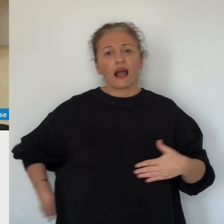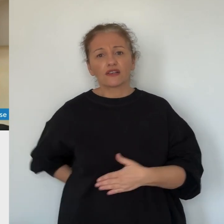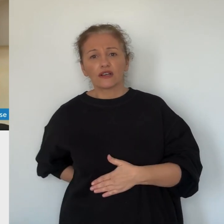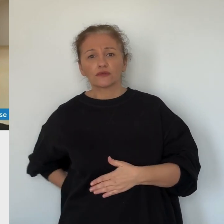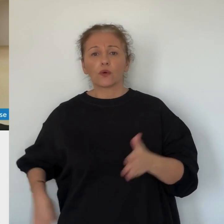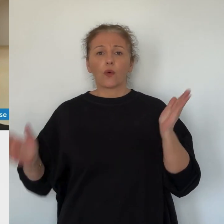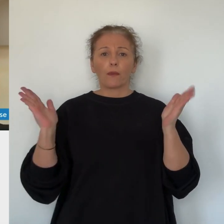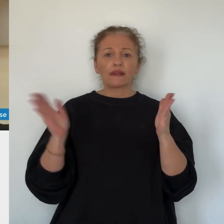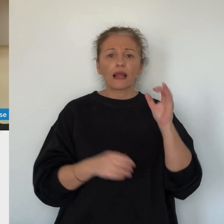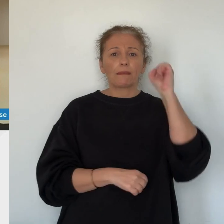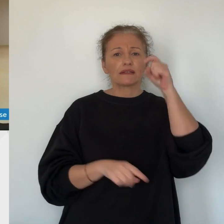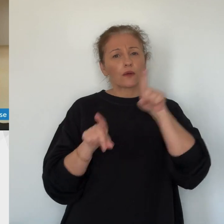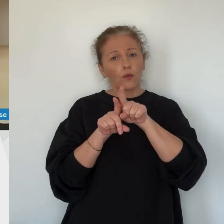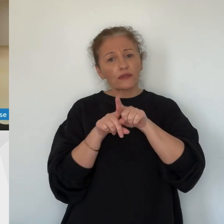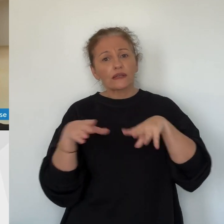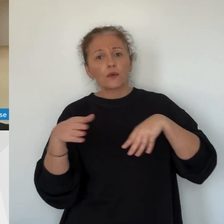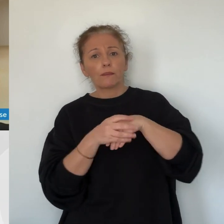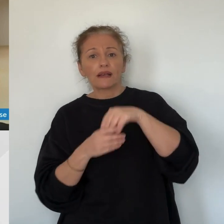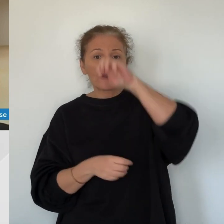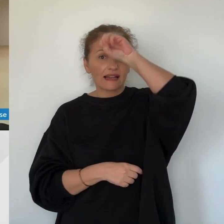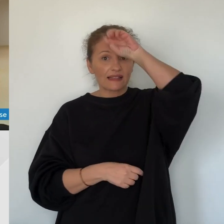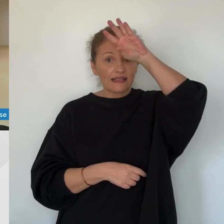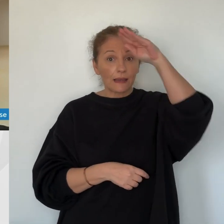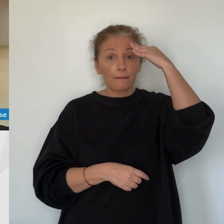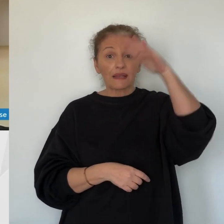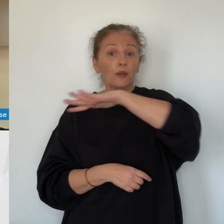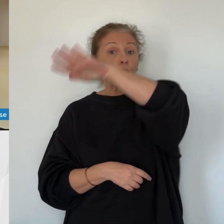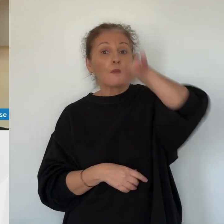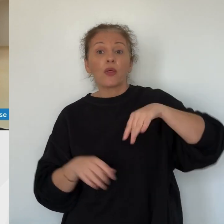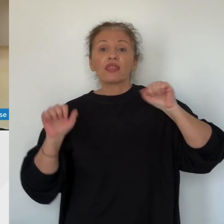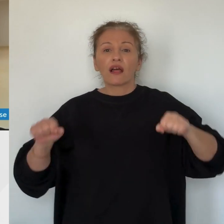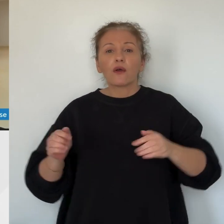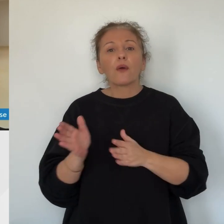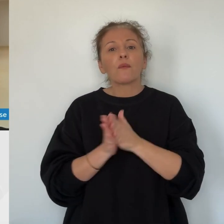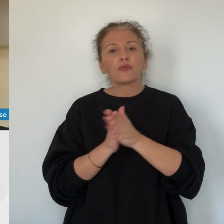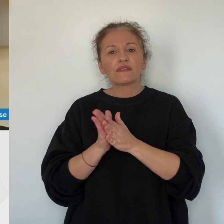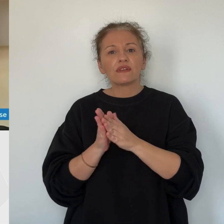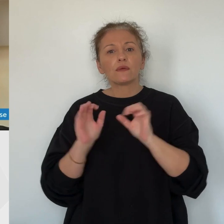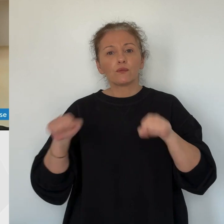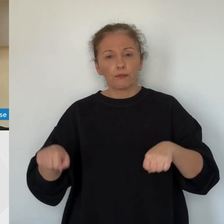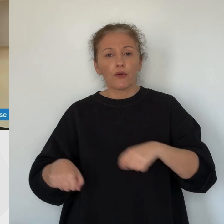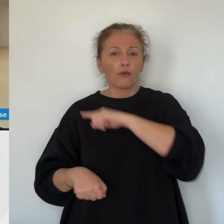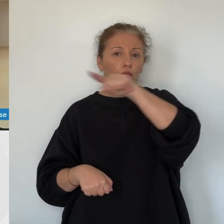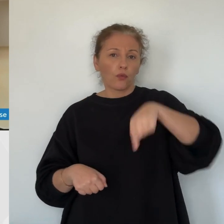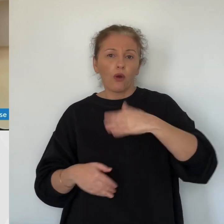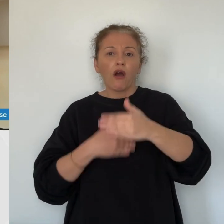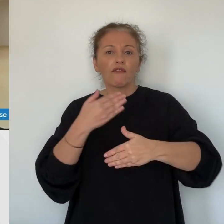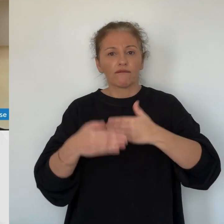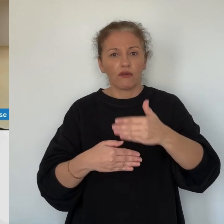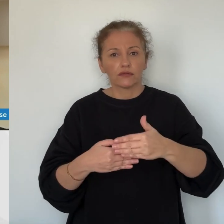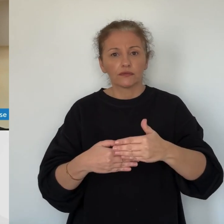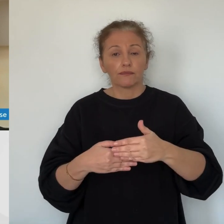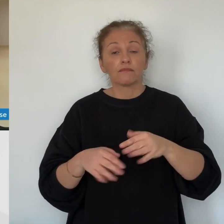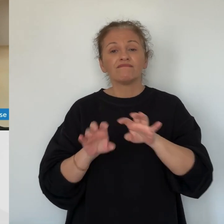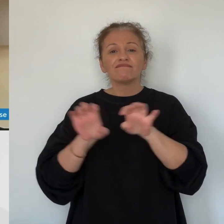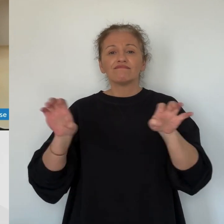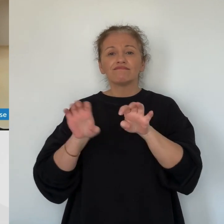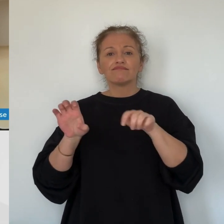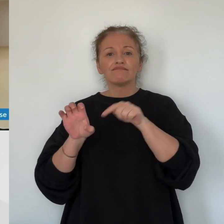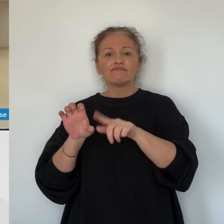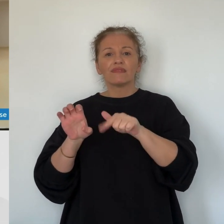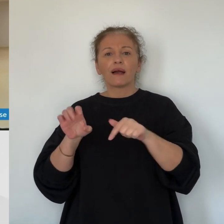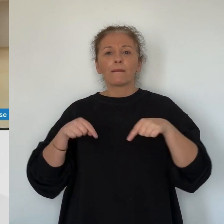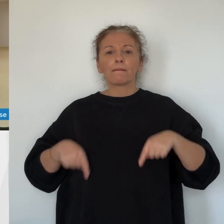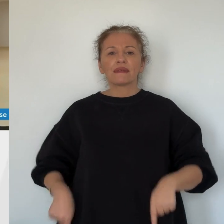in corsia. Perché? Perché sarà più facile per l'ospedale di Ostia e d'Ajaccio e anche le cliniche da questi isotopi sopra piazza e in